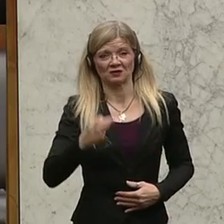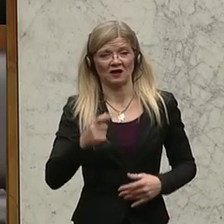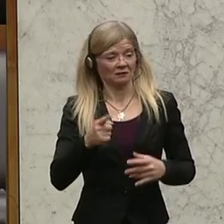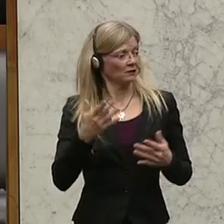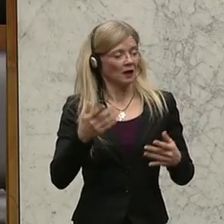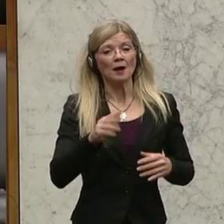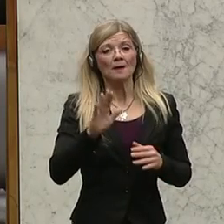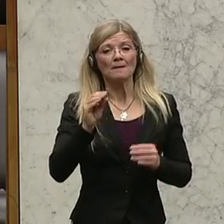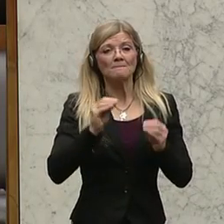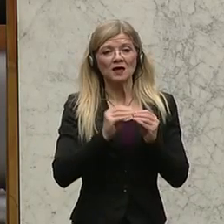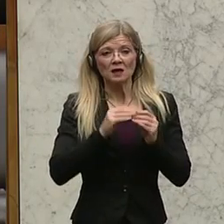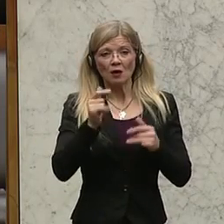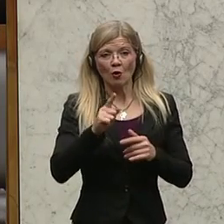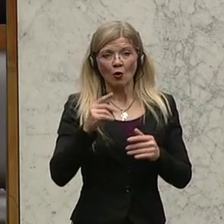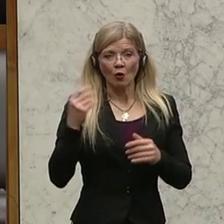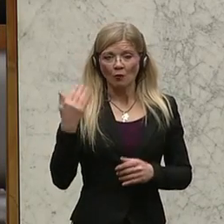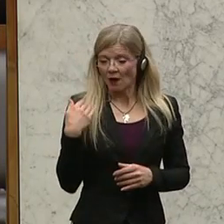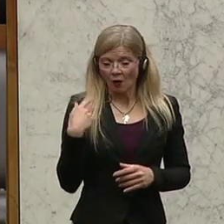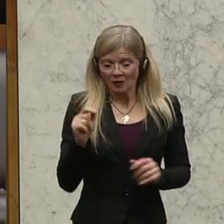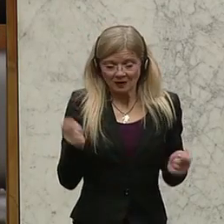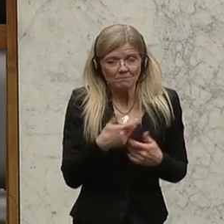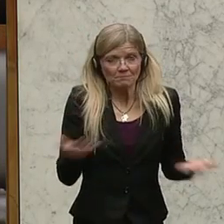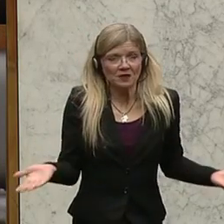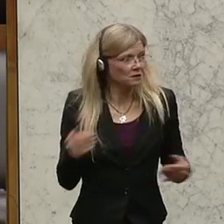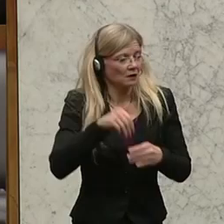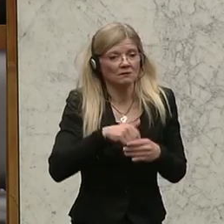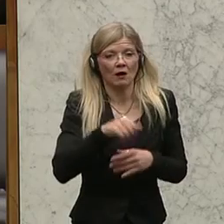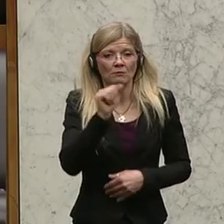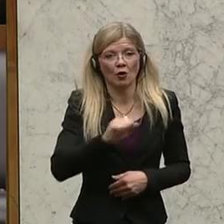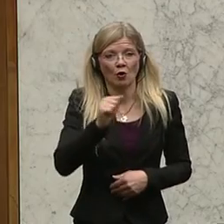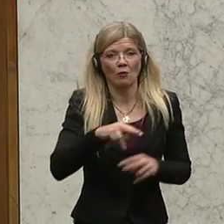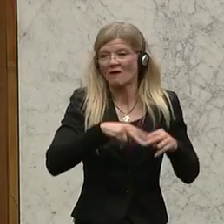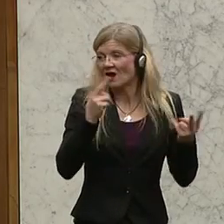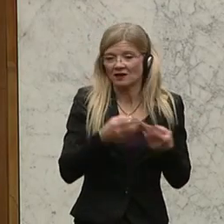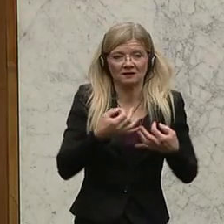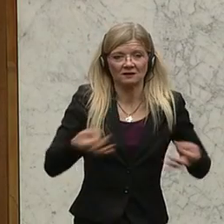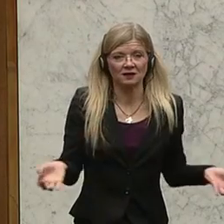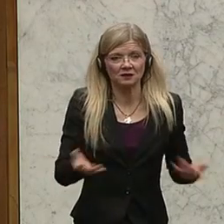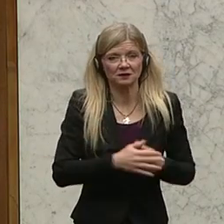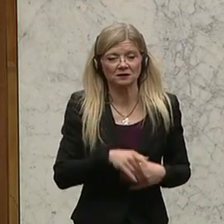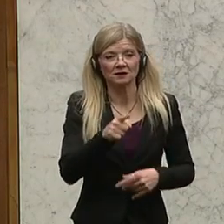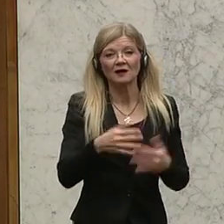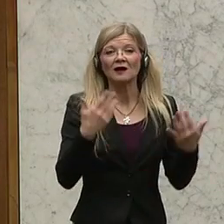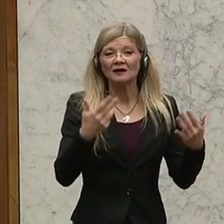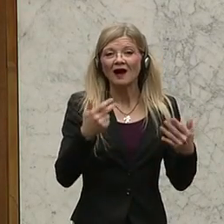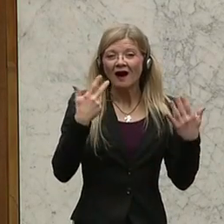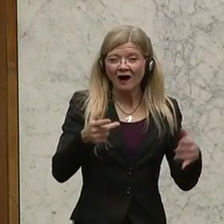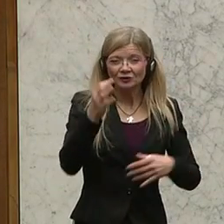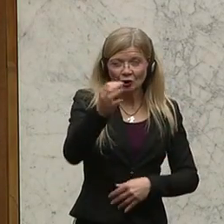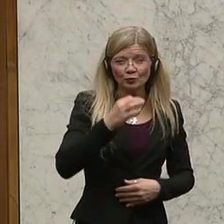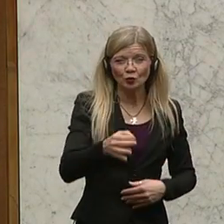Europa und nirgendwo weltweit. Da sind wir Nummer eins. 80% unserer Bauern wirtschaften nach